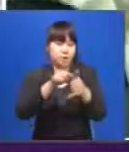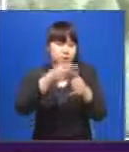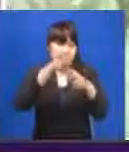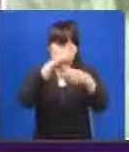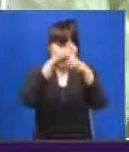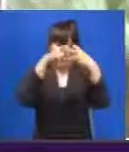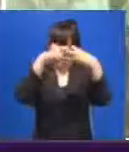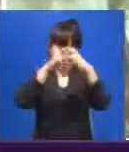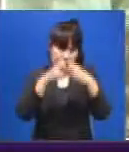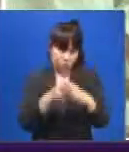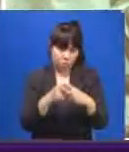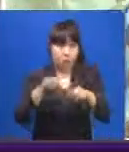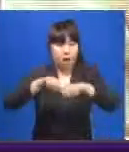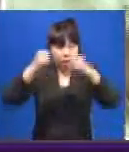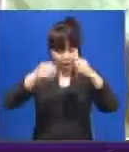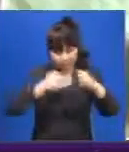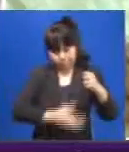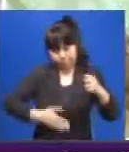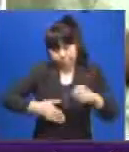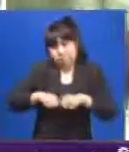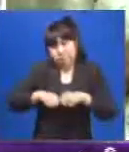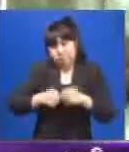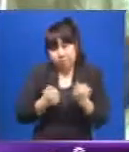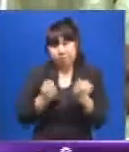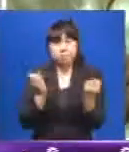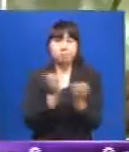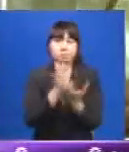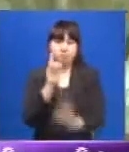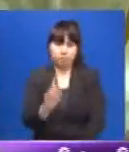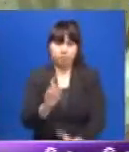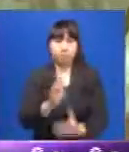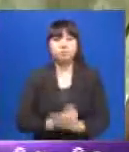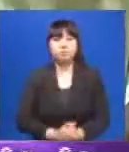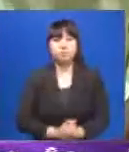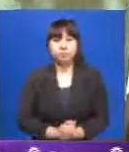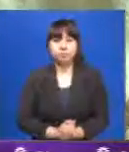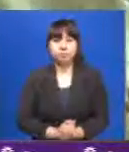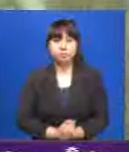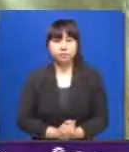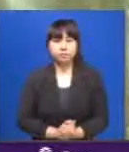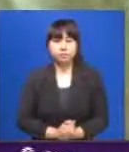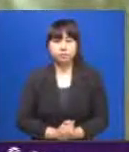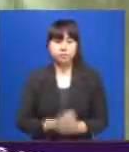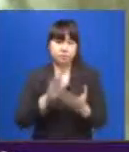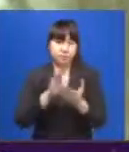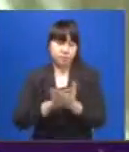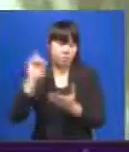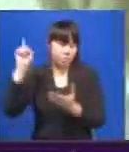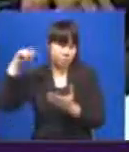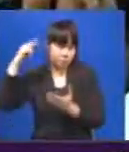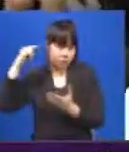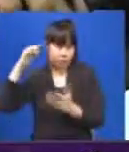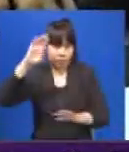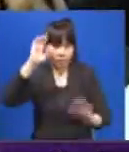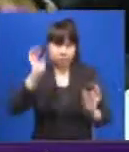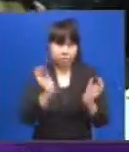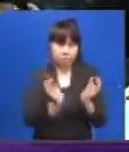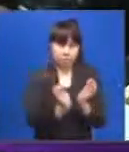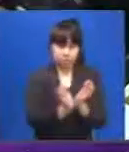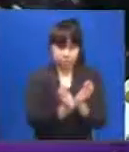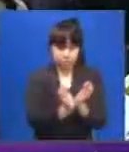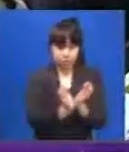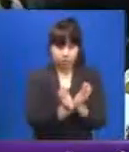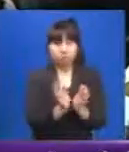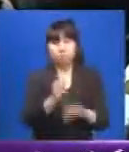หักอวัยวะภายในฉีกขาดจนเสียชีวิตค่ะภรรยาดาบตำรวจมนต์ชัยมนต์